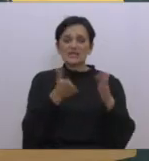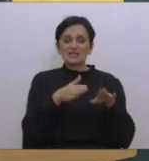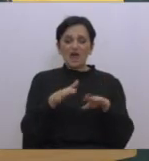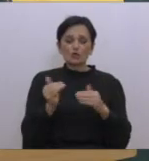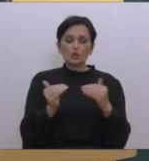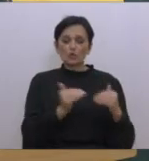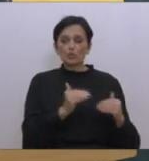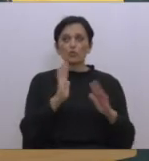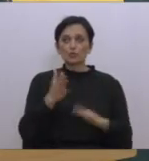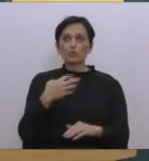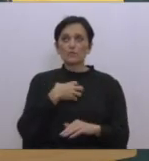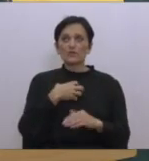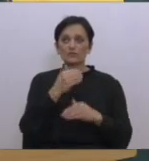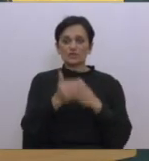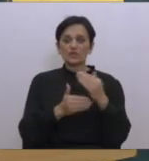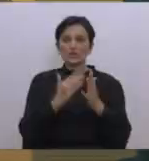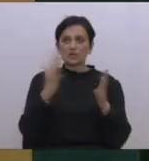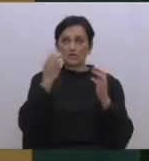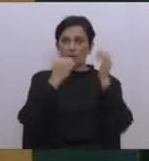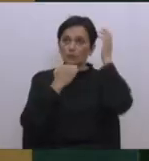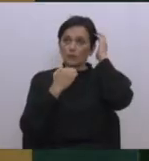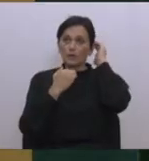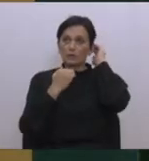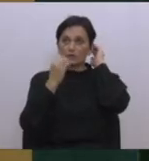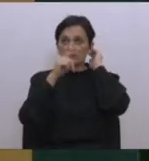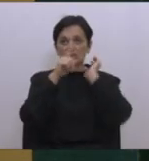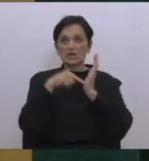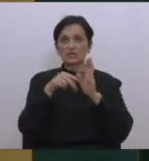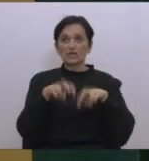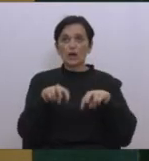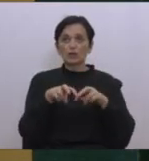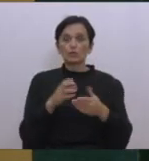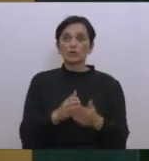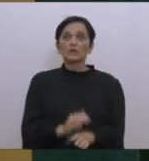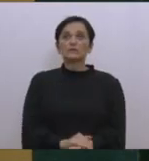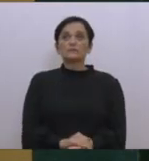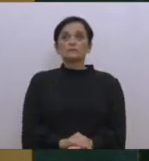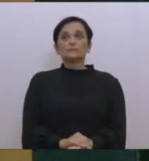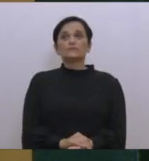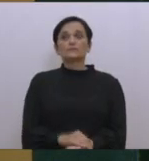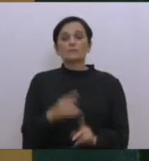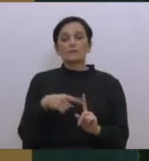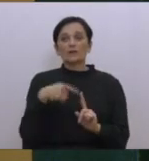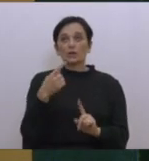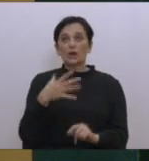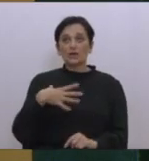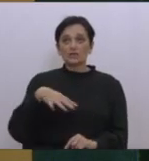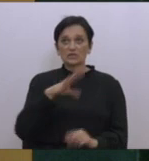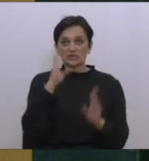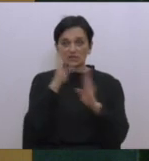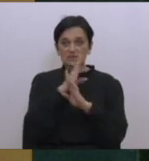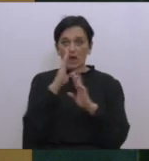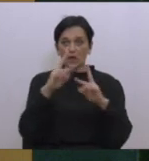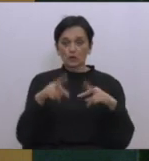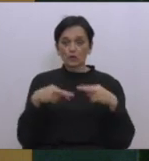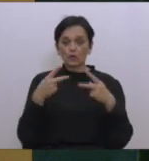და იქნება მნიშვნელოვანი წინ გადადგმული ნაბიჯი. დიდი მადლობა. Მადლობა, საკითხი განხილულია. Შემდეგი გახლავთ საქართველოს საჰაერო კოდექსში